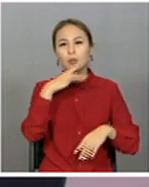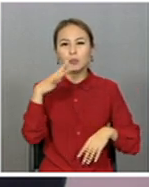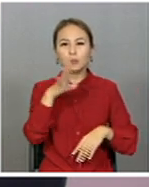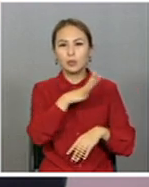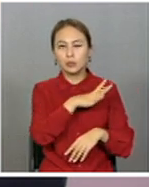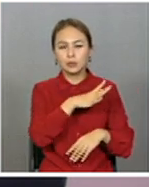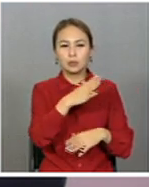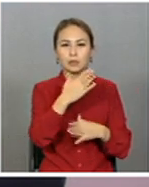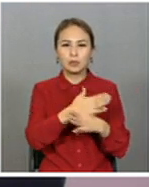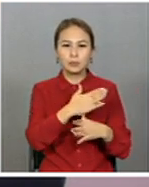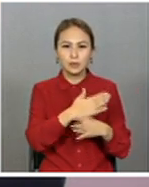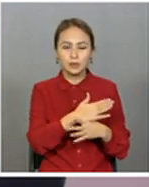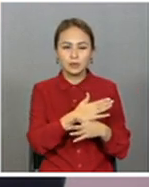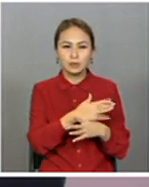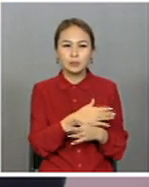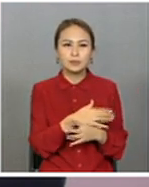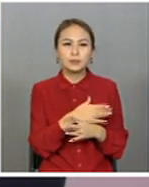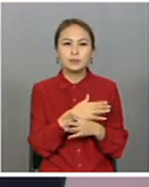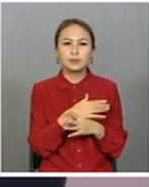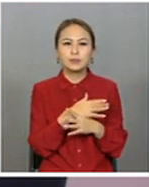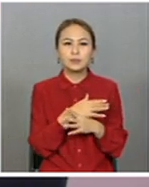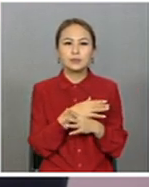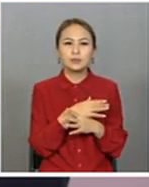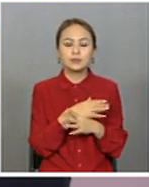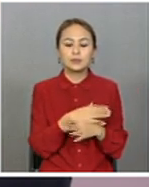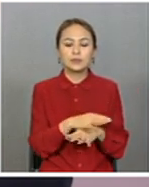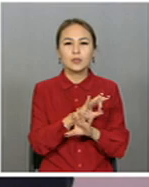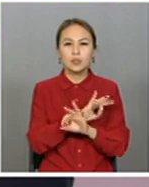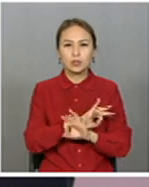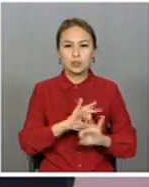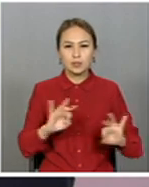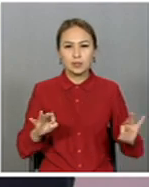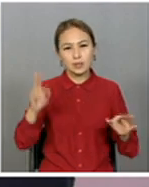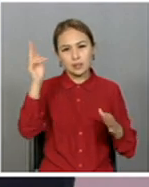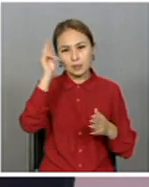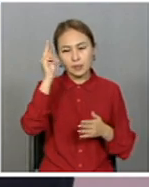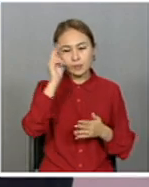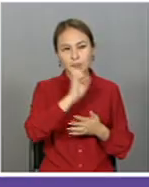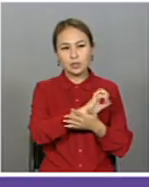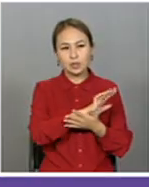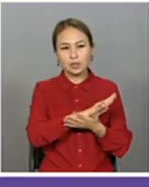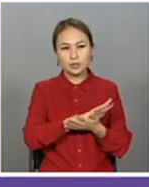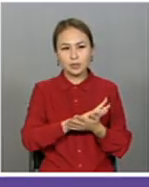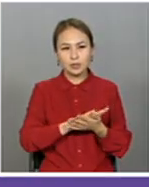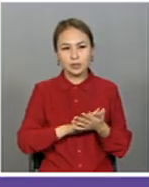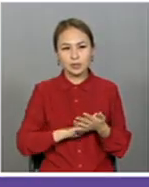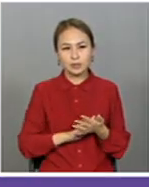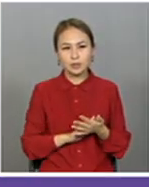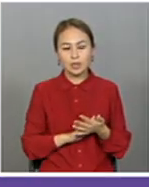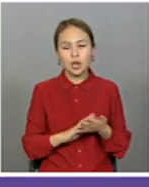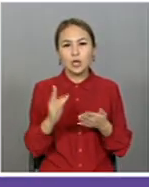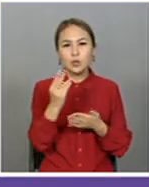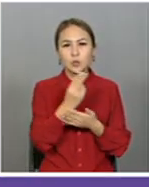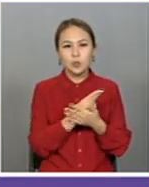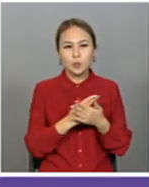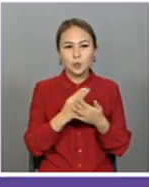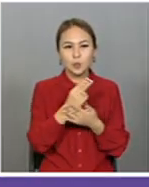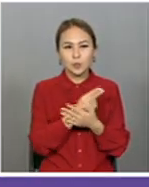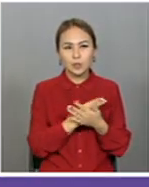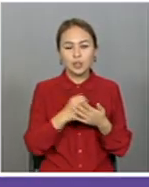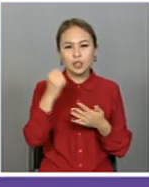беруіне ықпалын тигізеді екен. Жақсы, сабағымызды жалғастырайық. Суретте